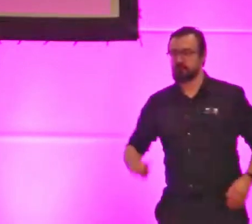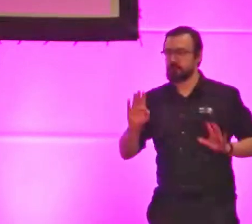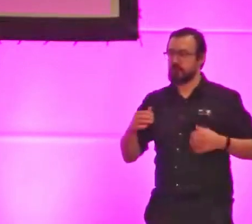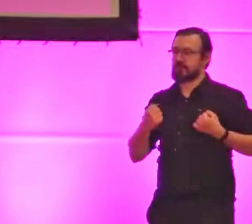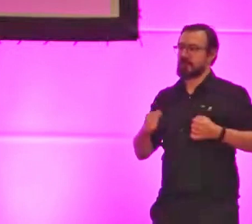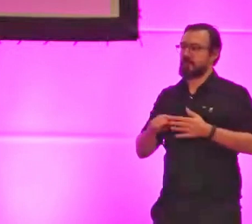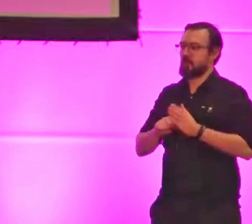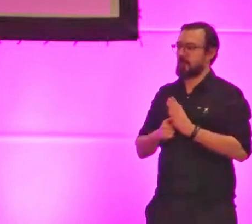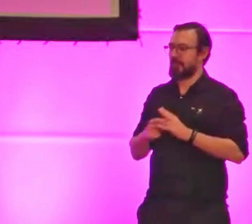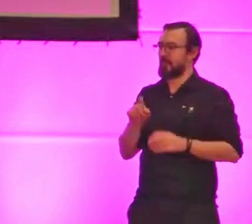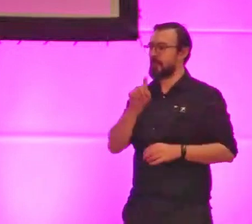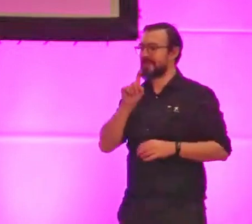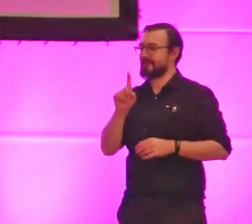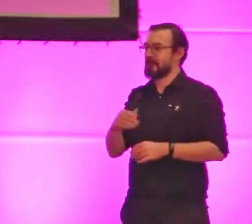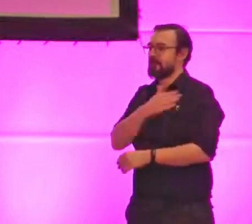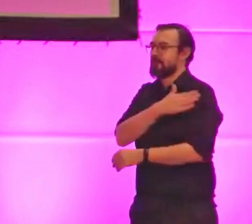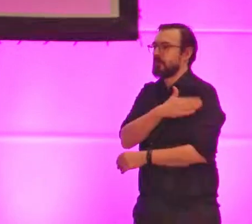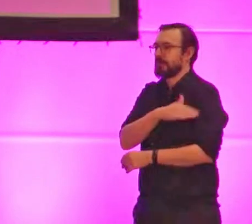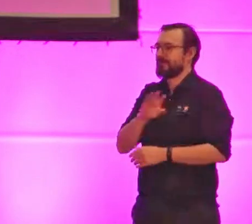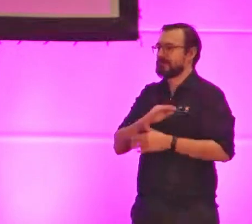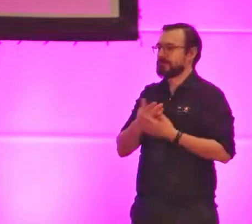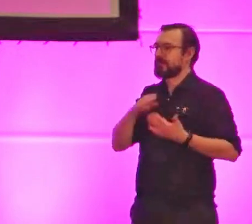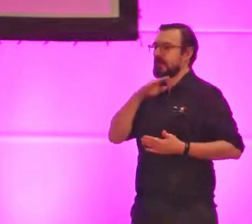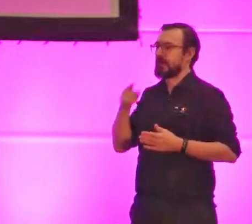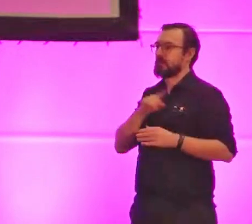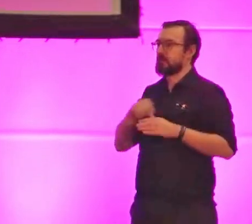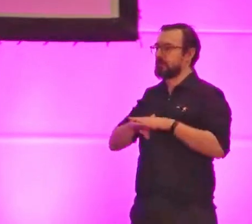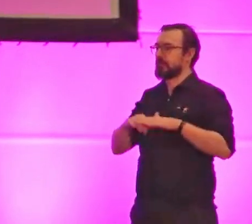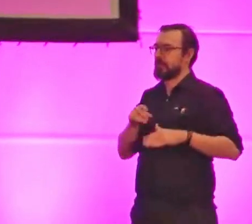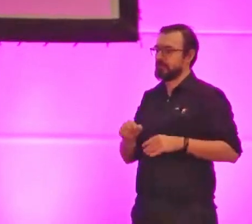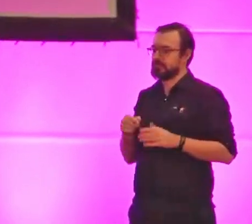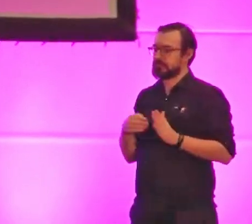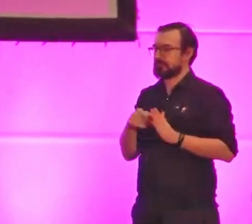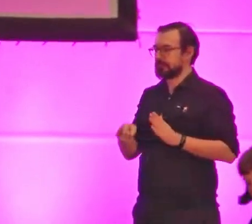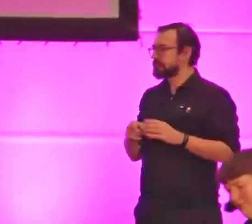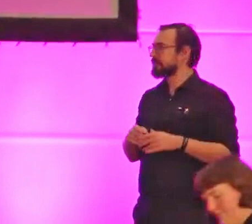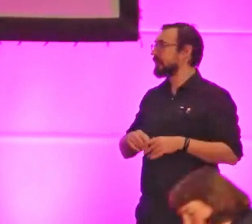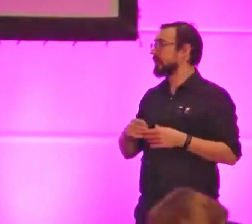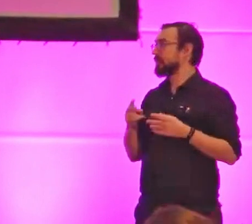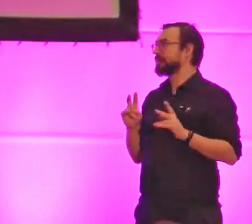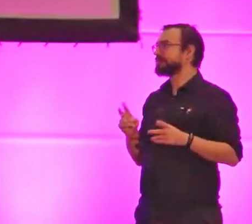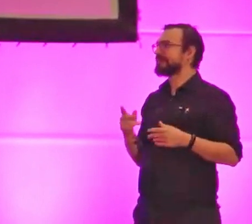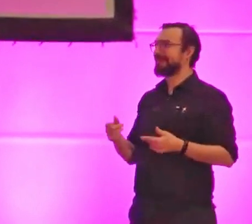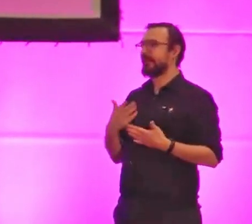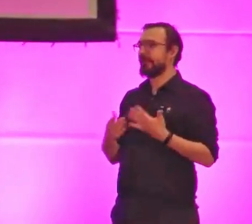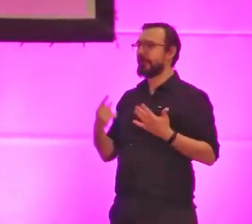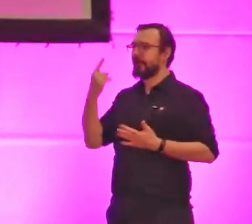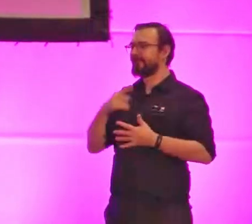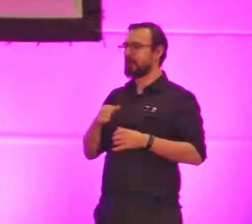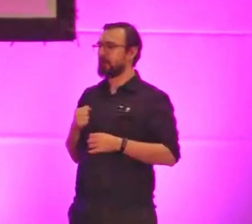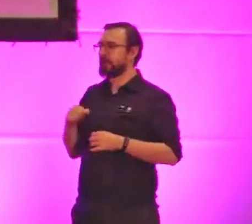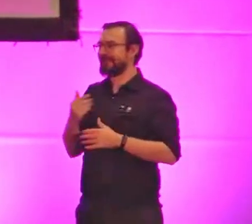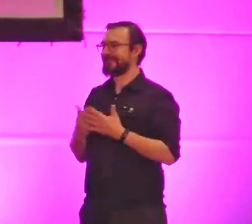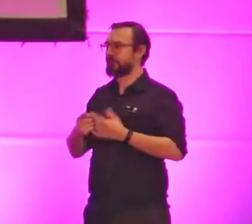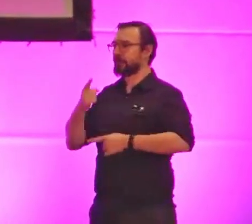för vagt. Det finns inte liksom tillräckligt mycket underlag. Och det är inte liksom, huvudbrottet är inte